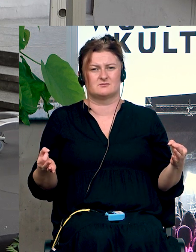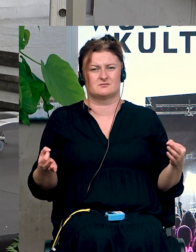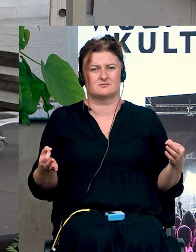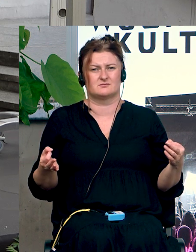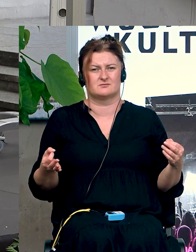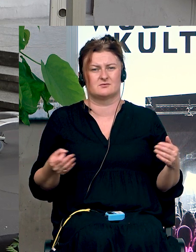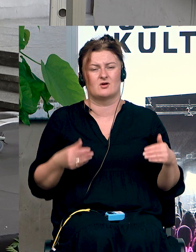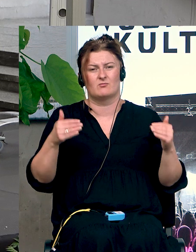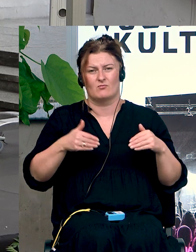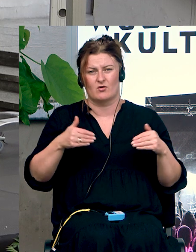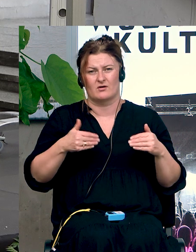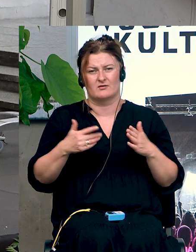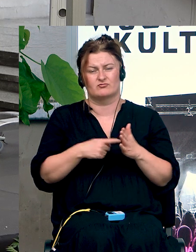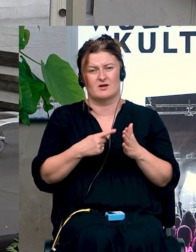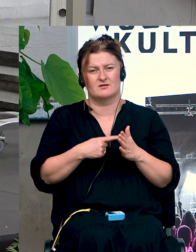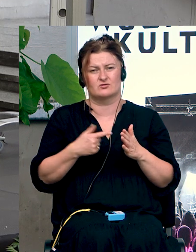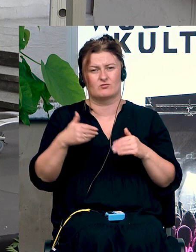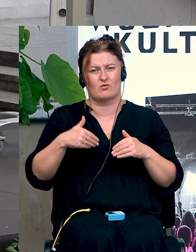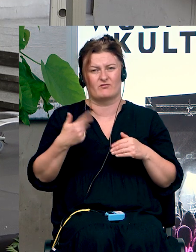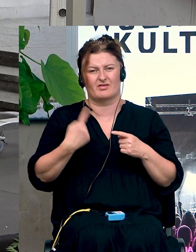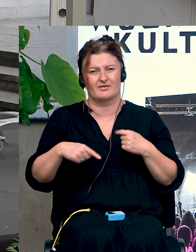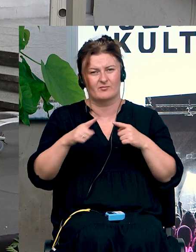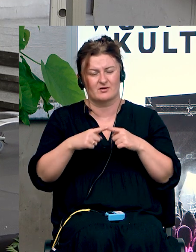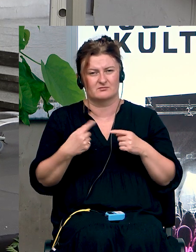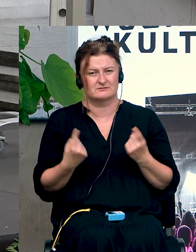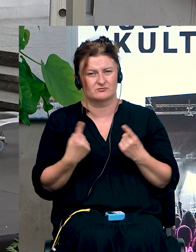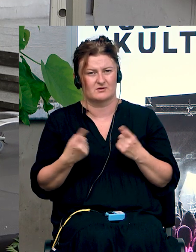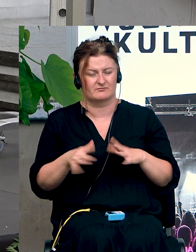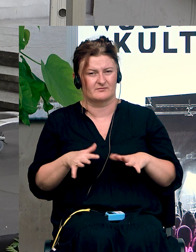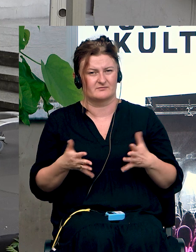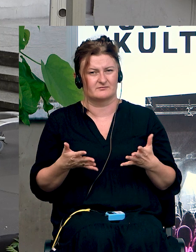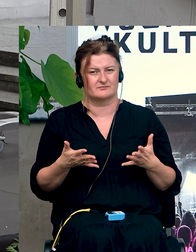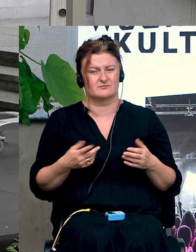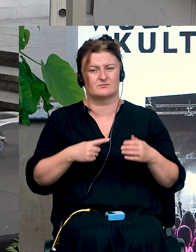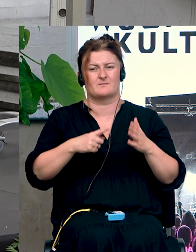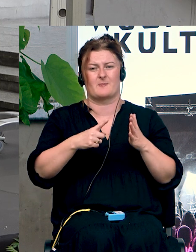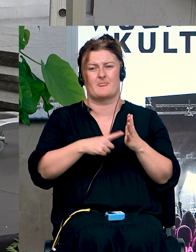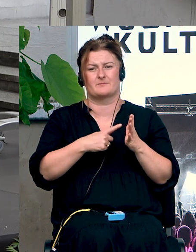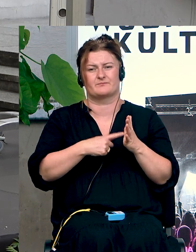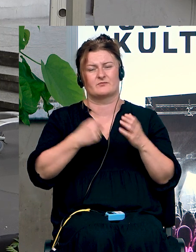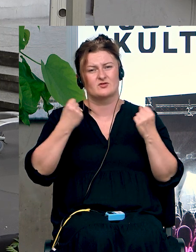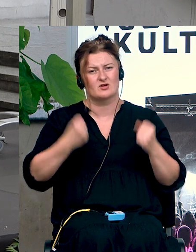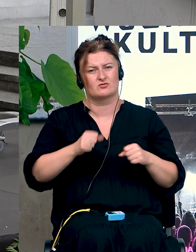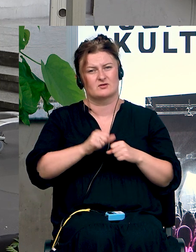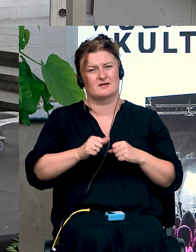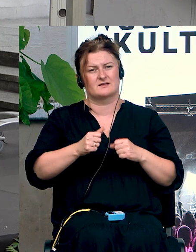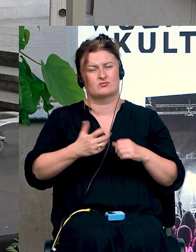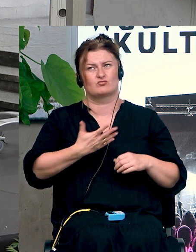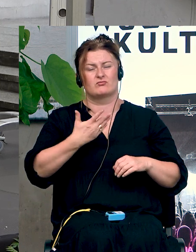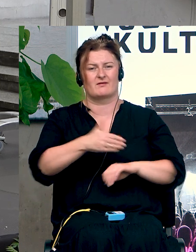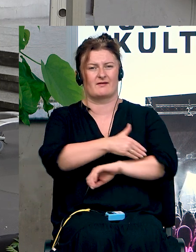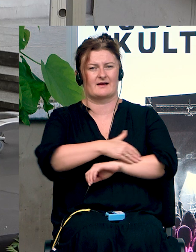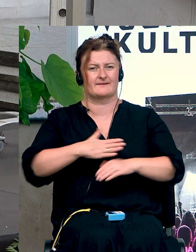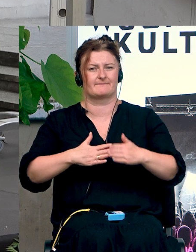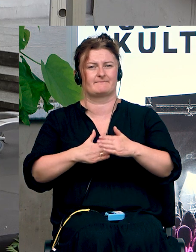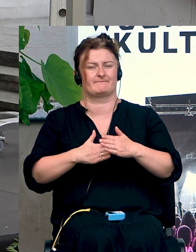часто навіть не зовсім адекватну або не зовсім прийнятну. І дуже важко відчути цю межу. Іноді неможливо, тому